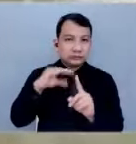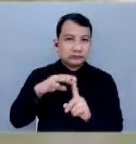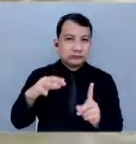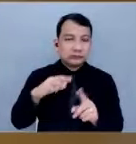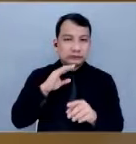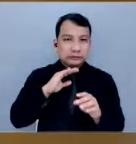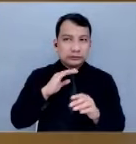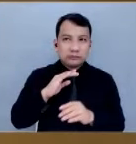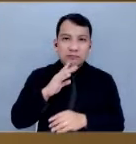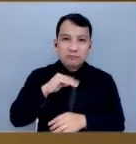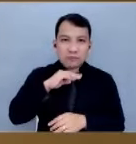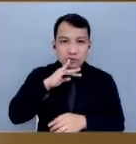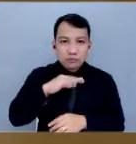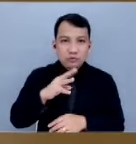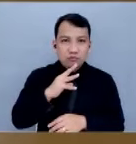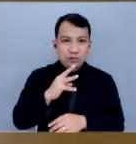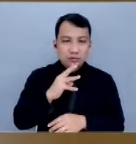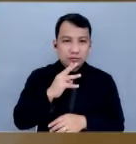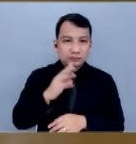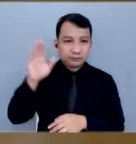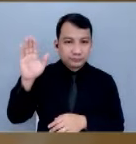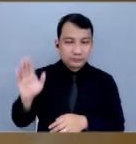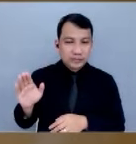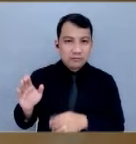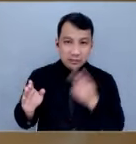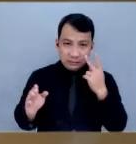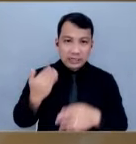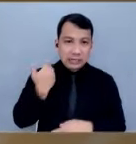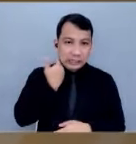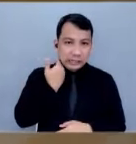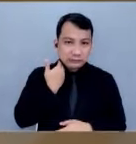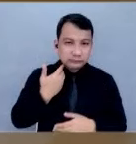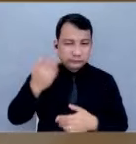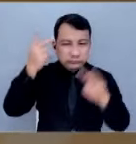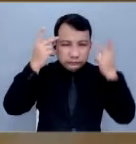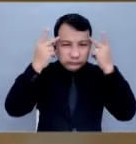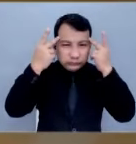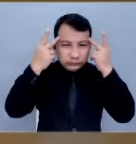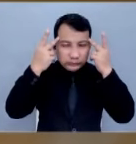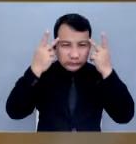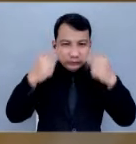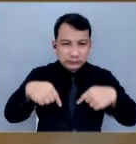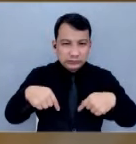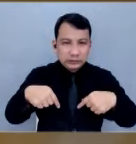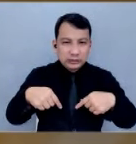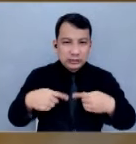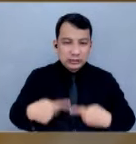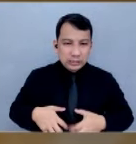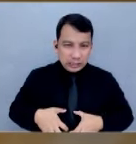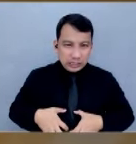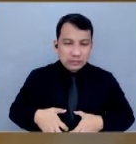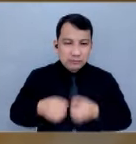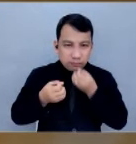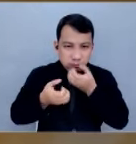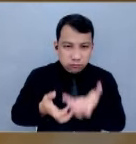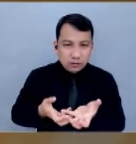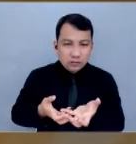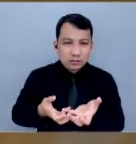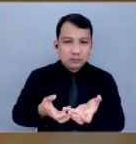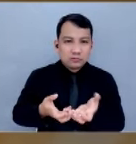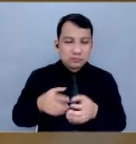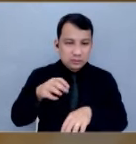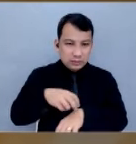tubig. Kabilang sa mga sintomas ang lagnat, pananakit ng ulo, painginig, pananakit ng kalamnan, pagsusuka,